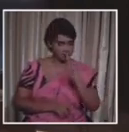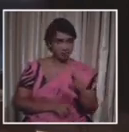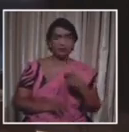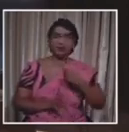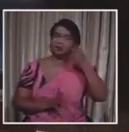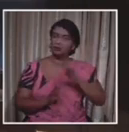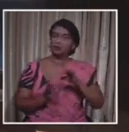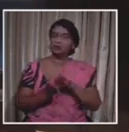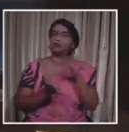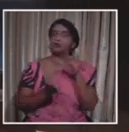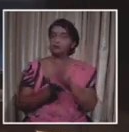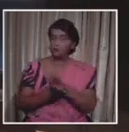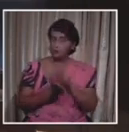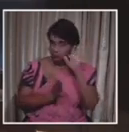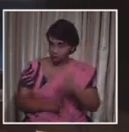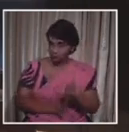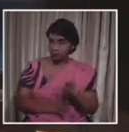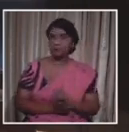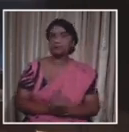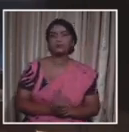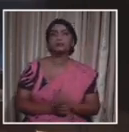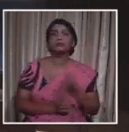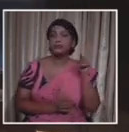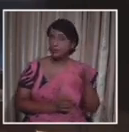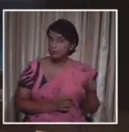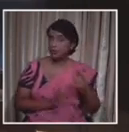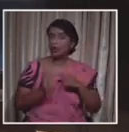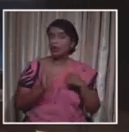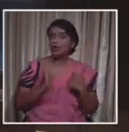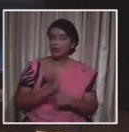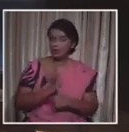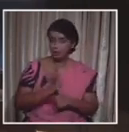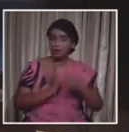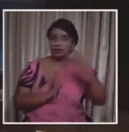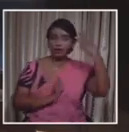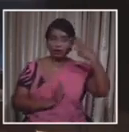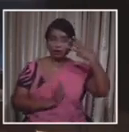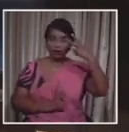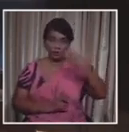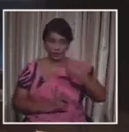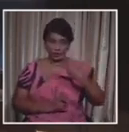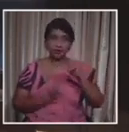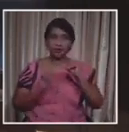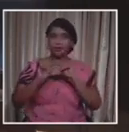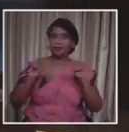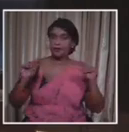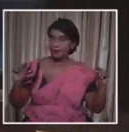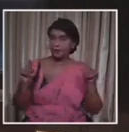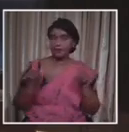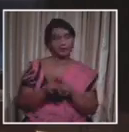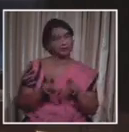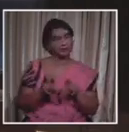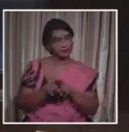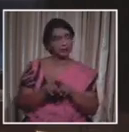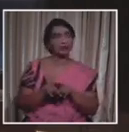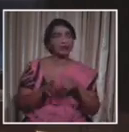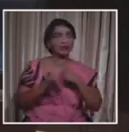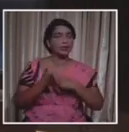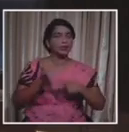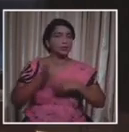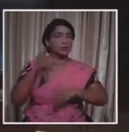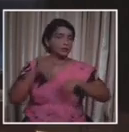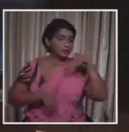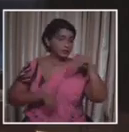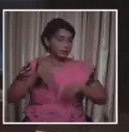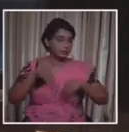ස්ථිර කරනු ලැබ තිබෙන හේයින් එකී පනතේ 3-2 වගන්තියට යටත්ව ඡන්දය